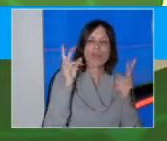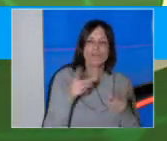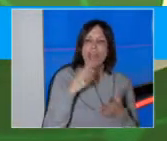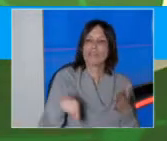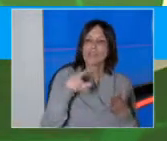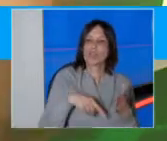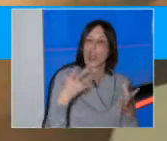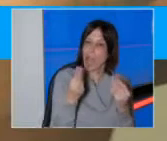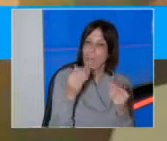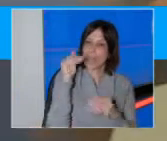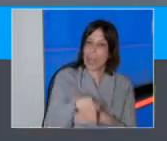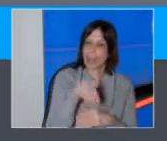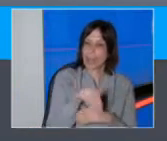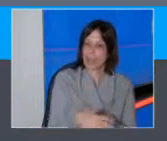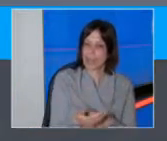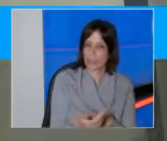לא?